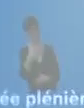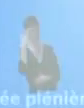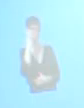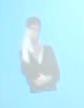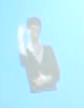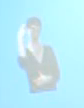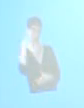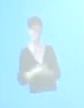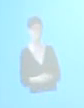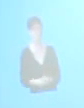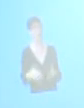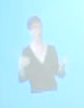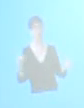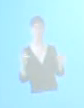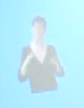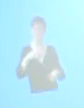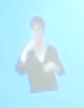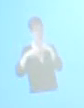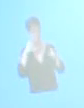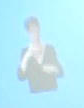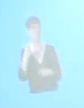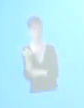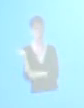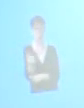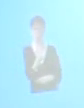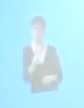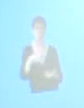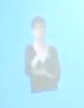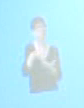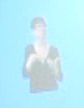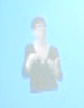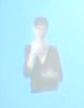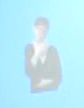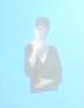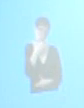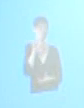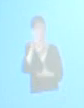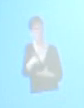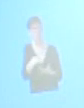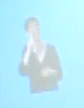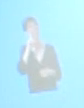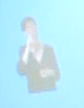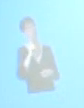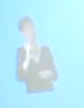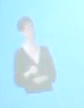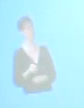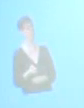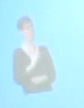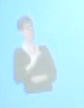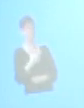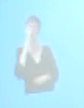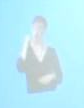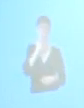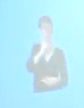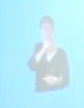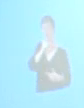président. Le fléau des violences conjugales dans notre pays ne se résume pas uniquement à une relation dans laquelle la femme est la victime et l'homme